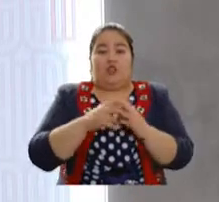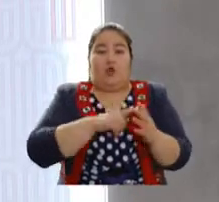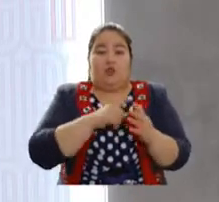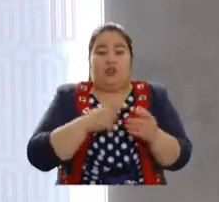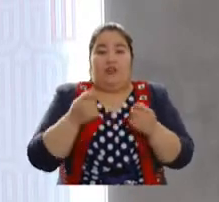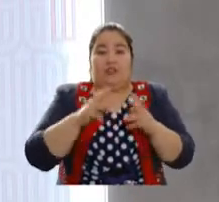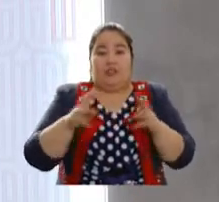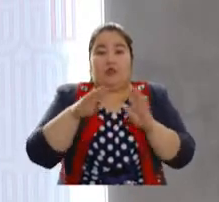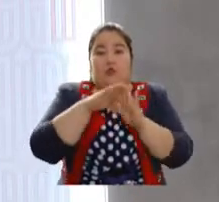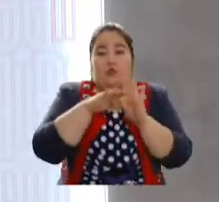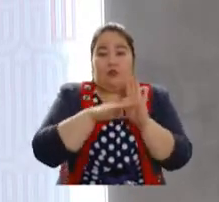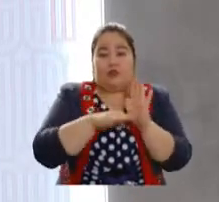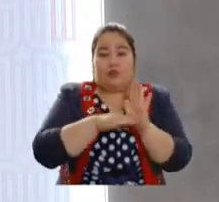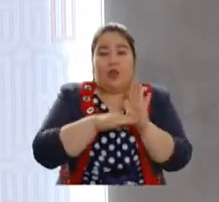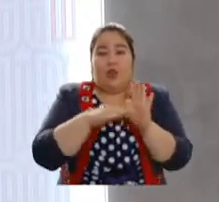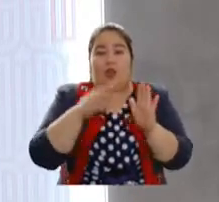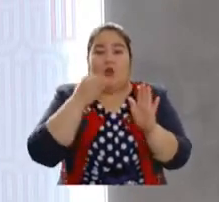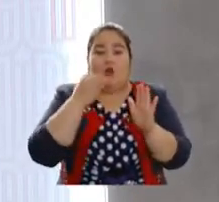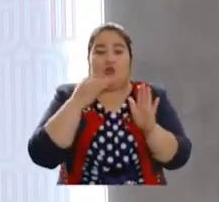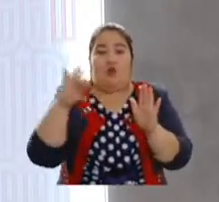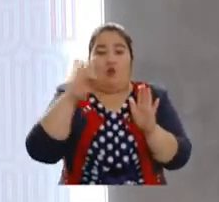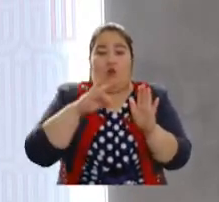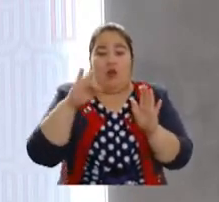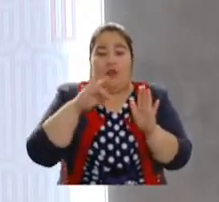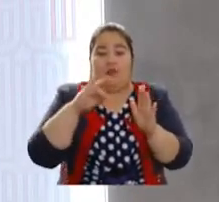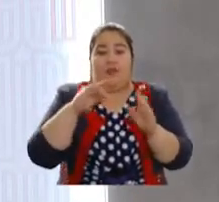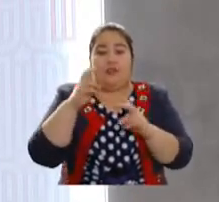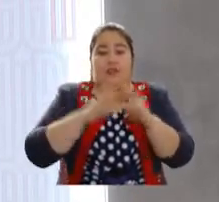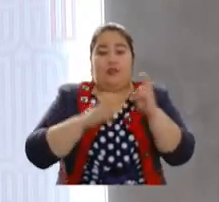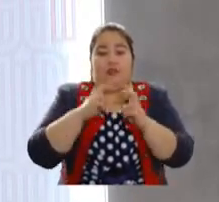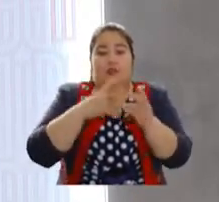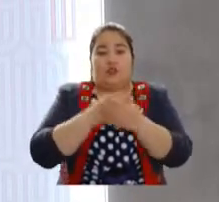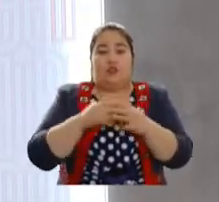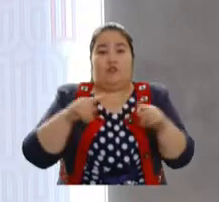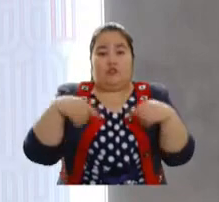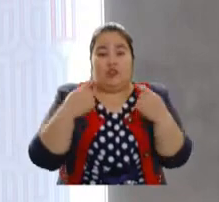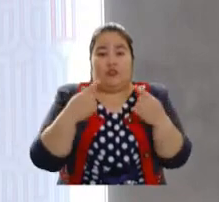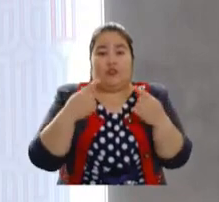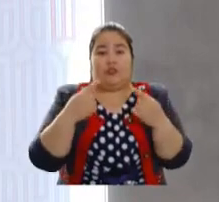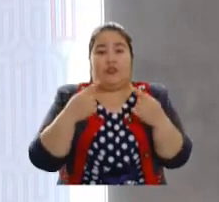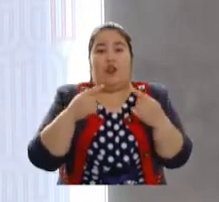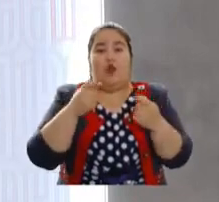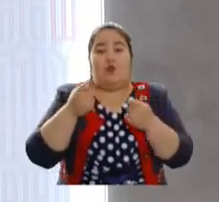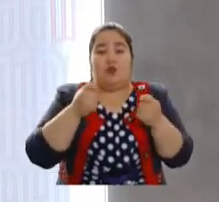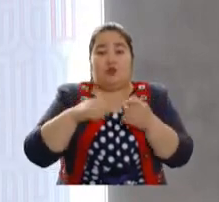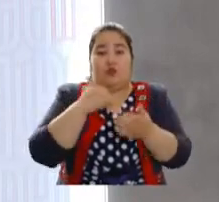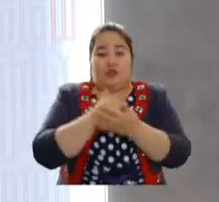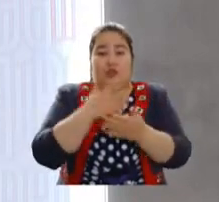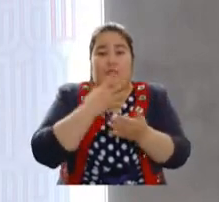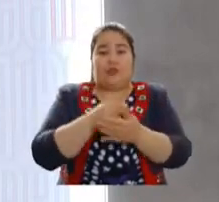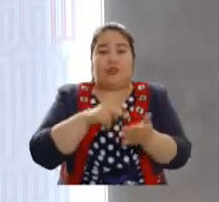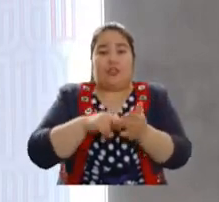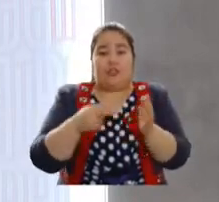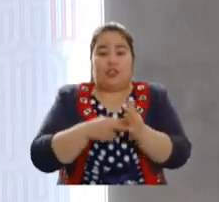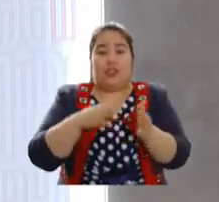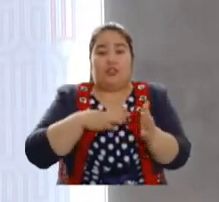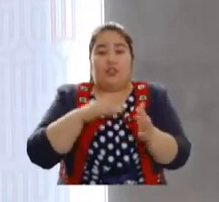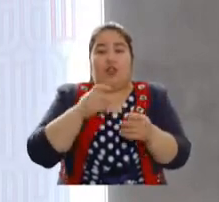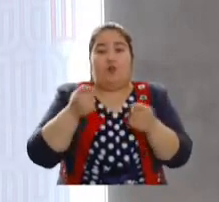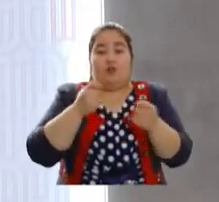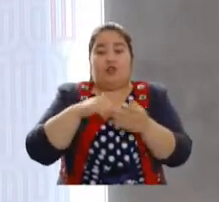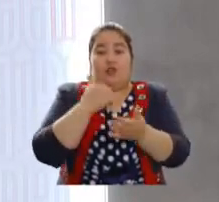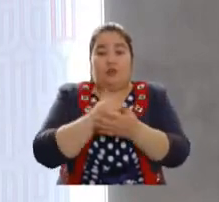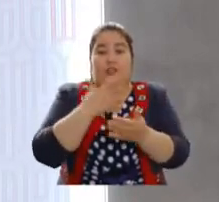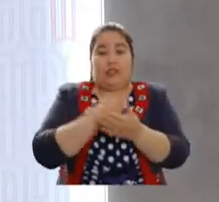vazirligi tuzilmasida oziq-ovqat sanoatini rivojlantirish bosh boshqarmasi tashkil etildi. Ushbu